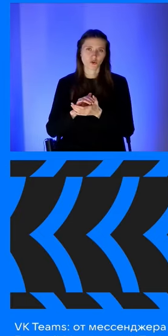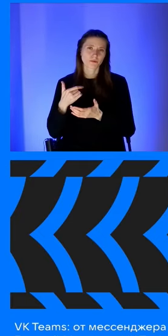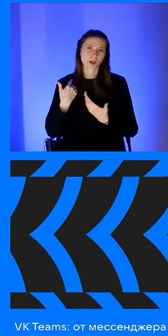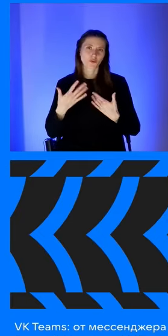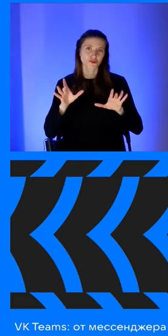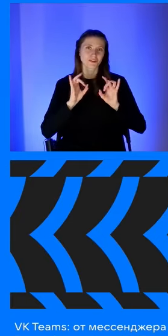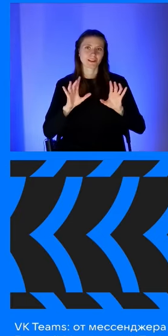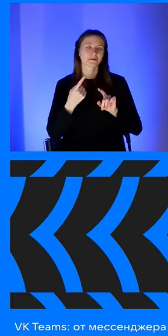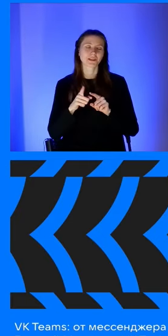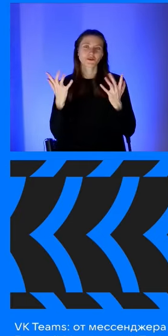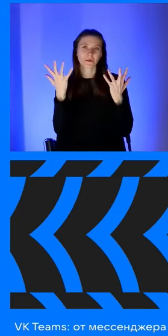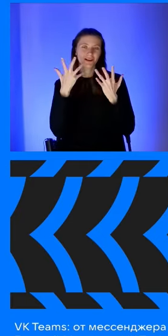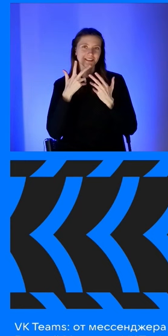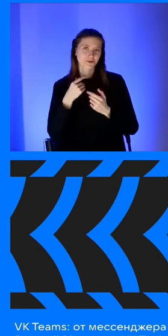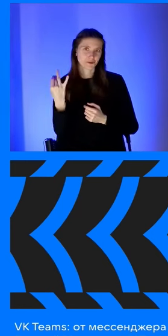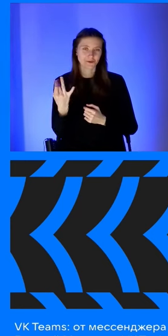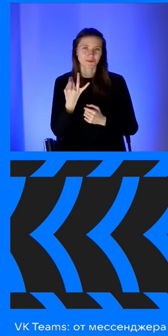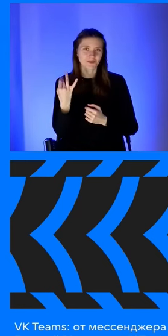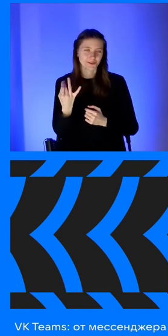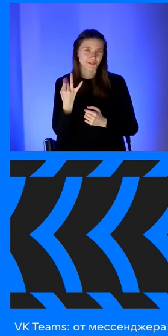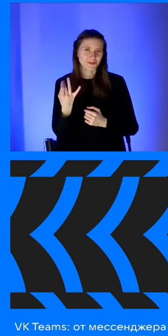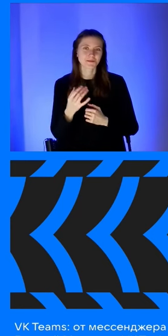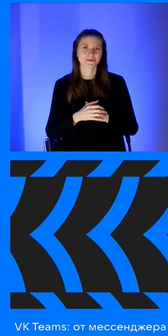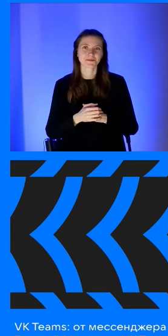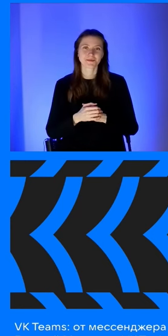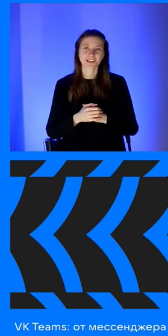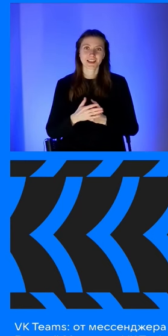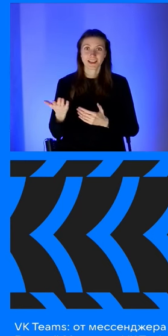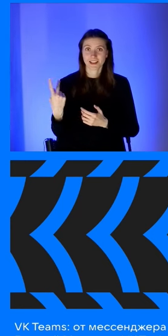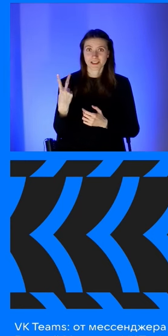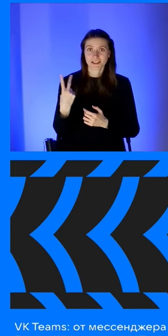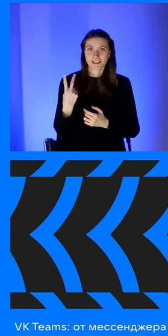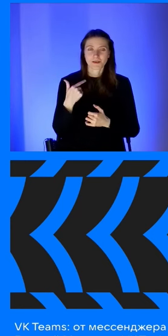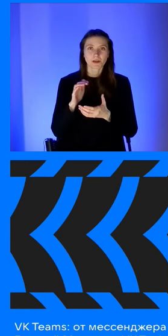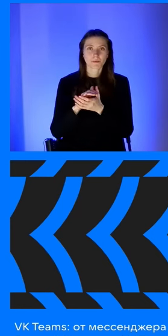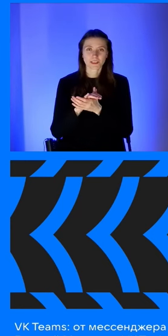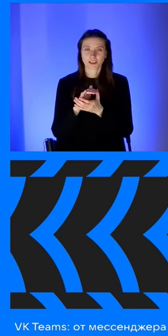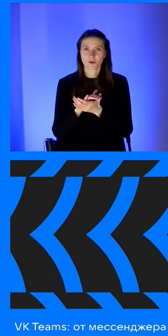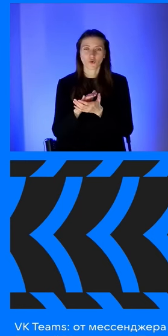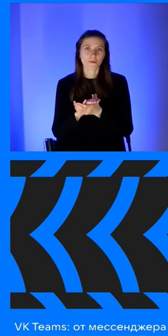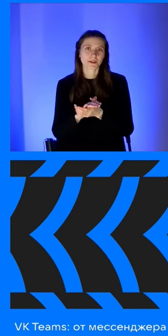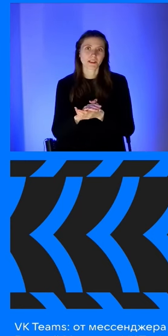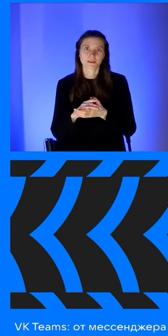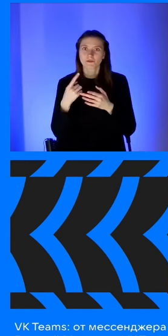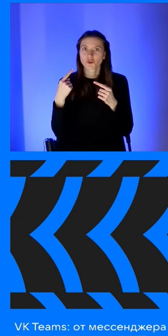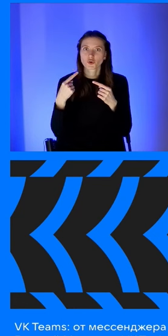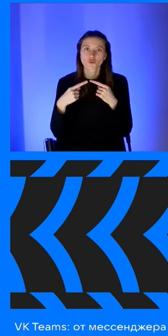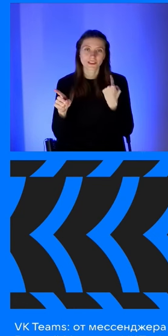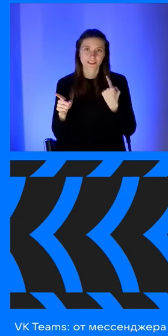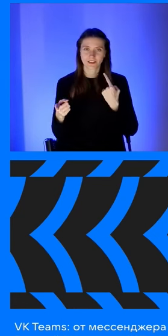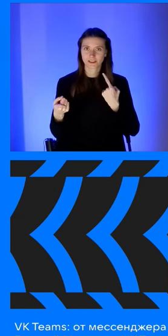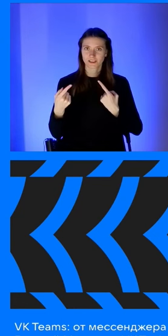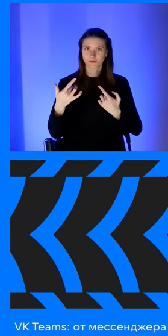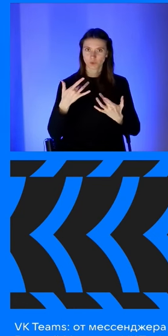рассказывала эту романтическую историю, не побоюсь этого слова, мы действительно с Женей познакомились в абсолютно других ролях. Сейчас